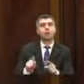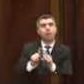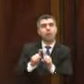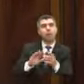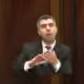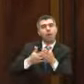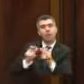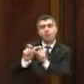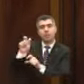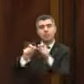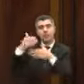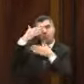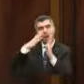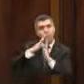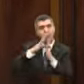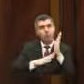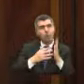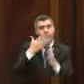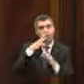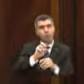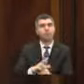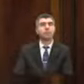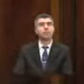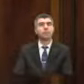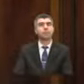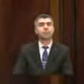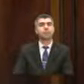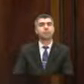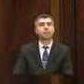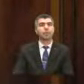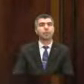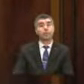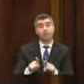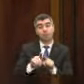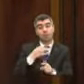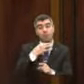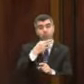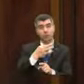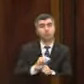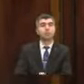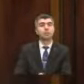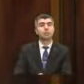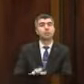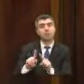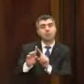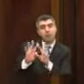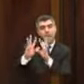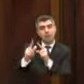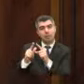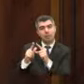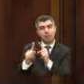يعرفوه. لذلك في هذا الشق قلتم بأنه هذه المؤشرات الإيجابية كنقولوا